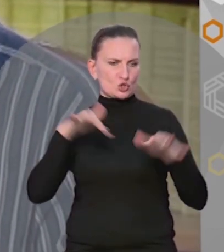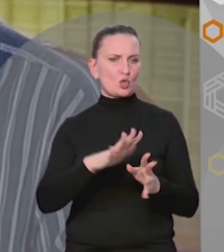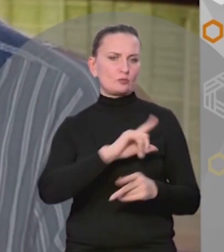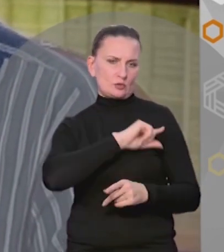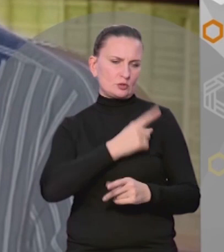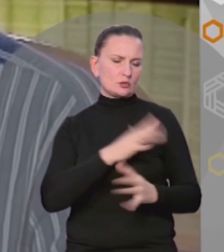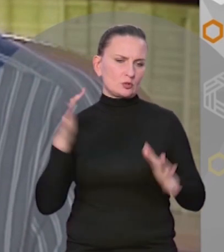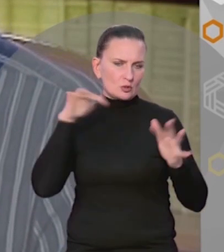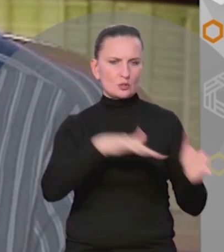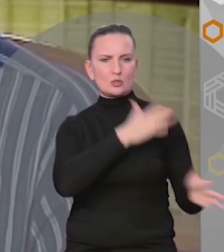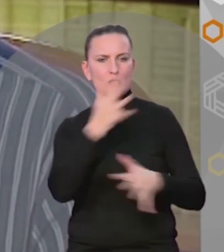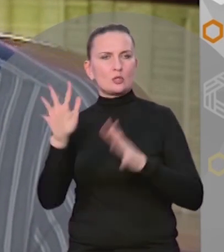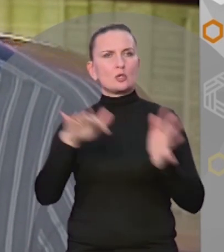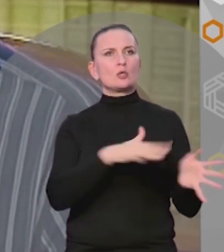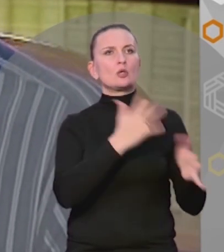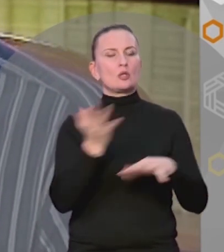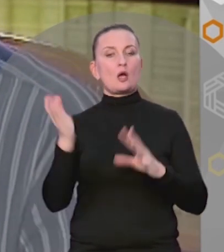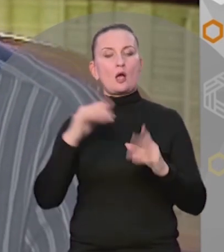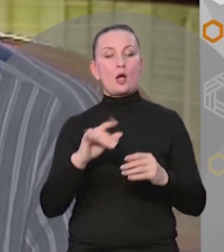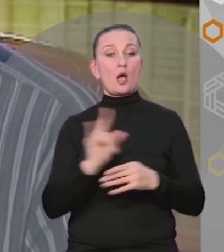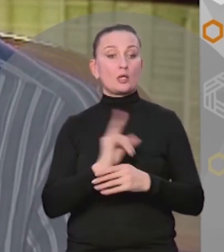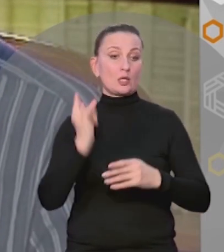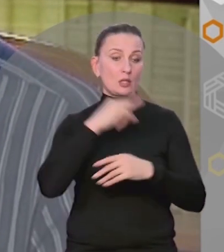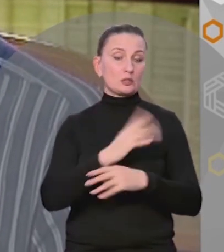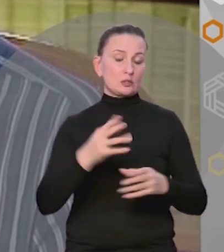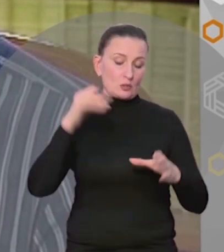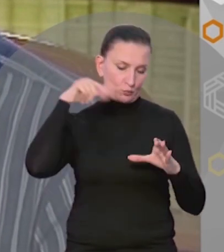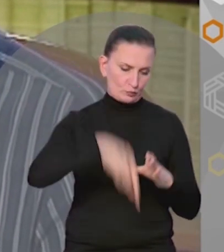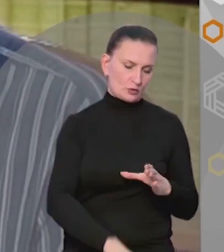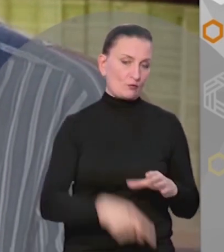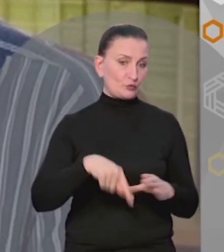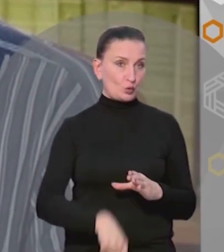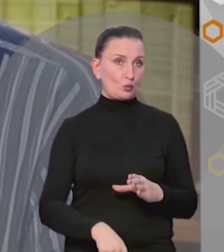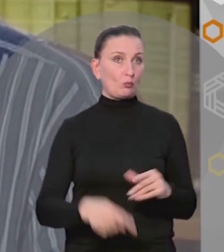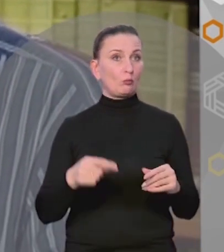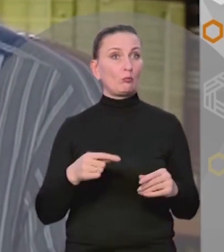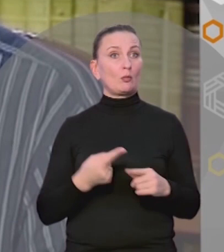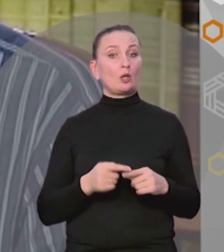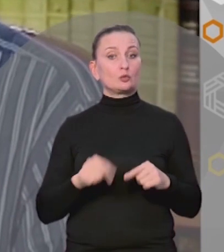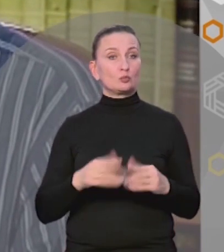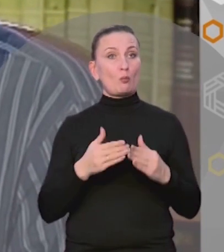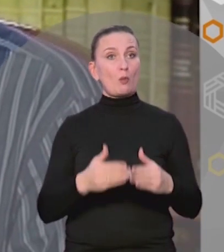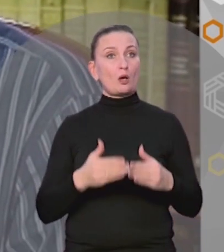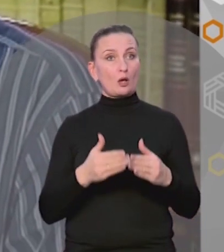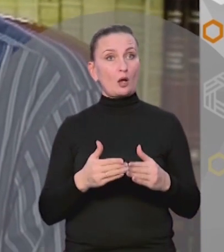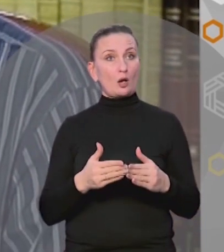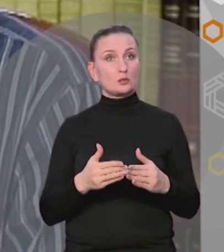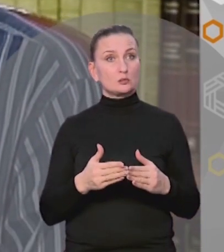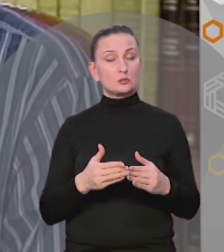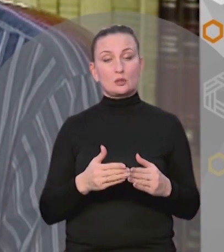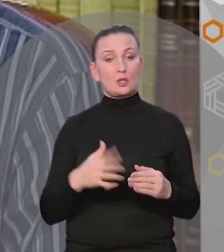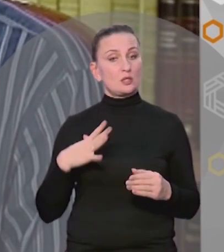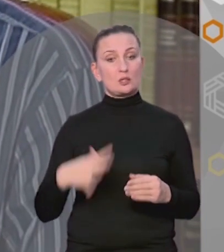со всей своей силой. Крыса сиганула в трюм. И тут старый баркас